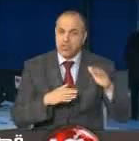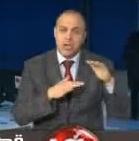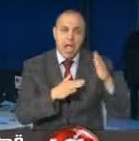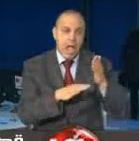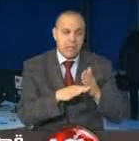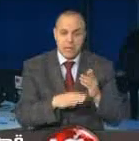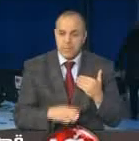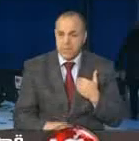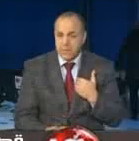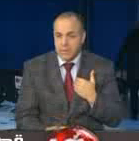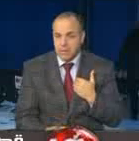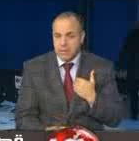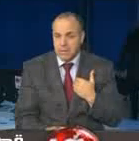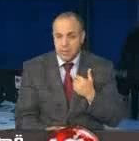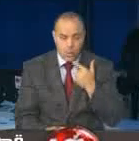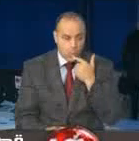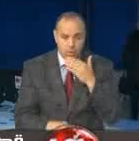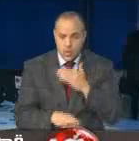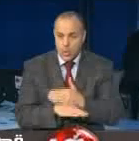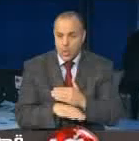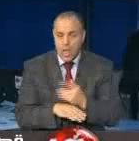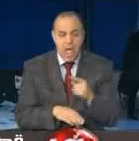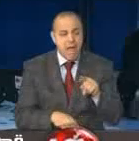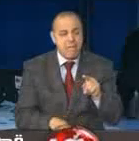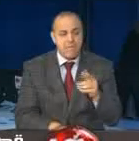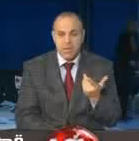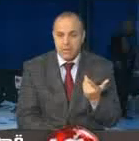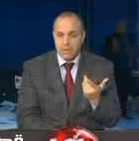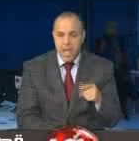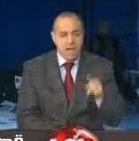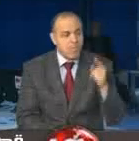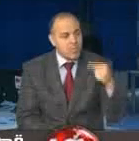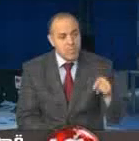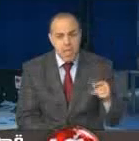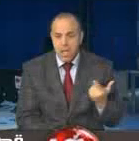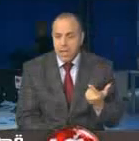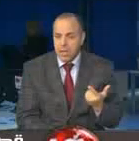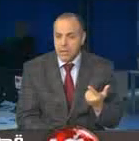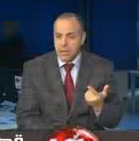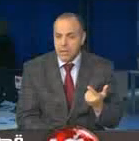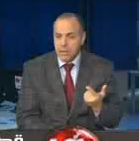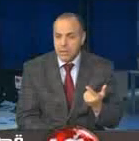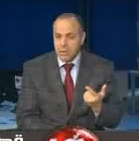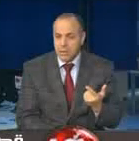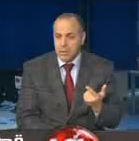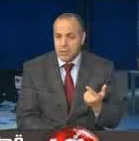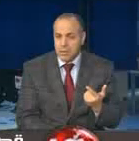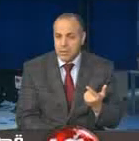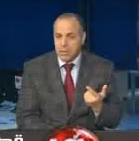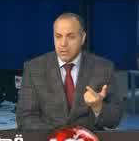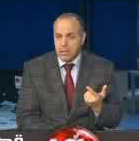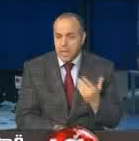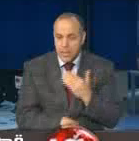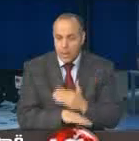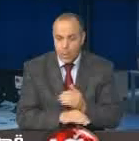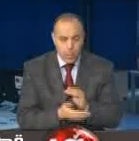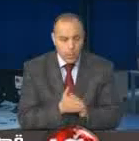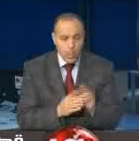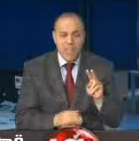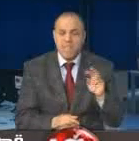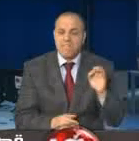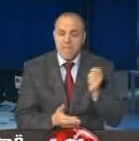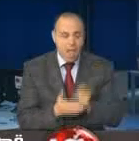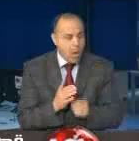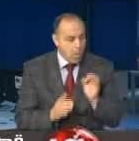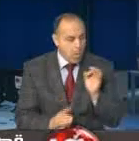حاضر يديكلارو عليه في ديوانه مثلا بدينار ولا دينار و500 بعد لا يخلصوا لا دروا دوان لا يخلصوا لا تبيع لا حتى